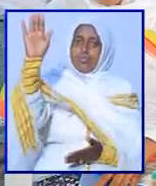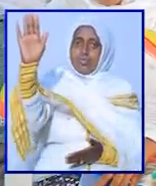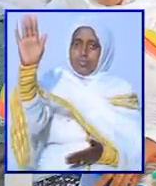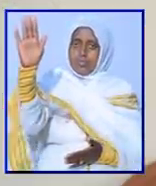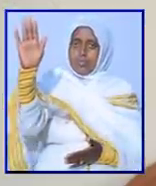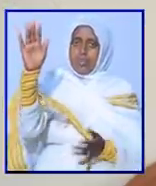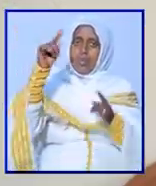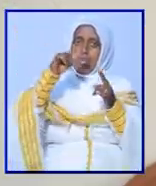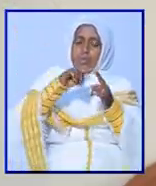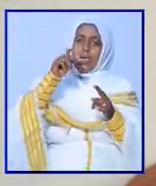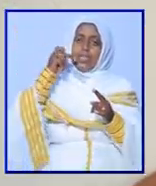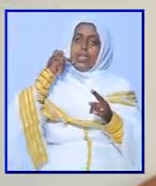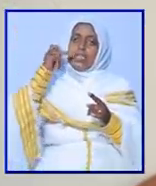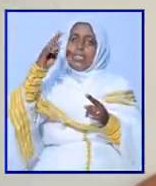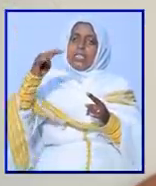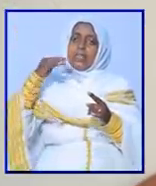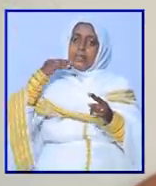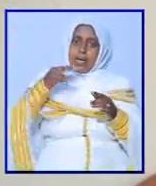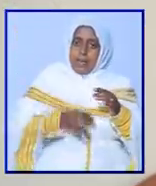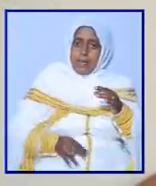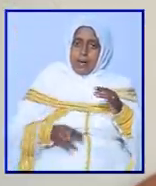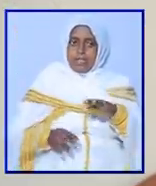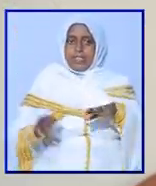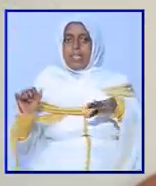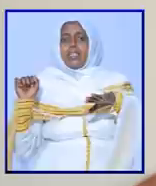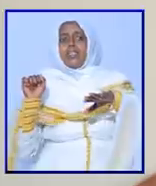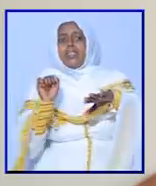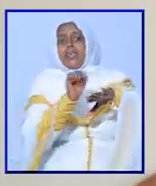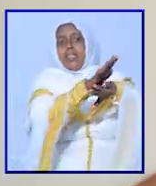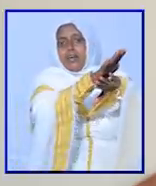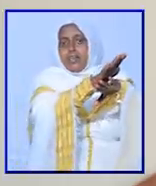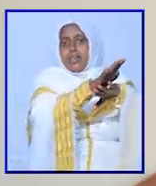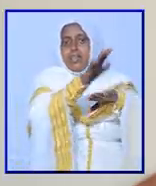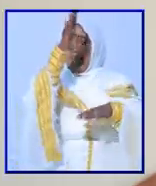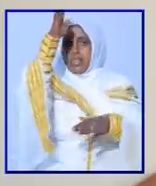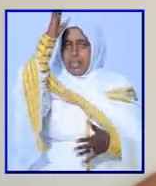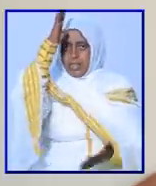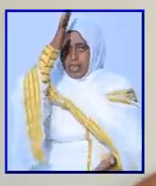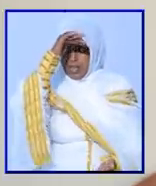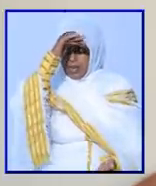አንድ ልጅን ወደ ድንግል ማርያም ማህፀን ለላከ